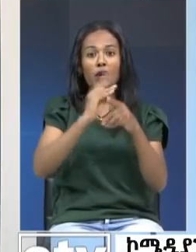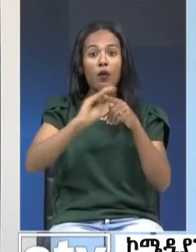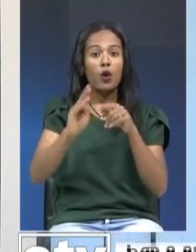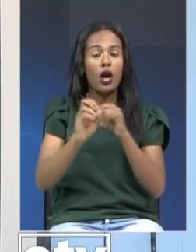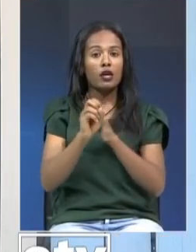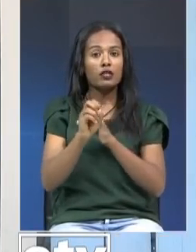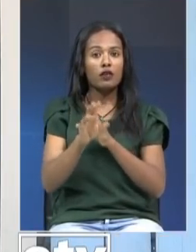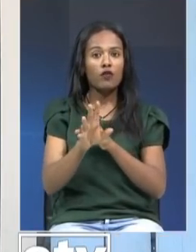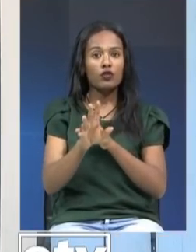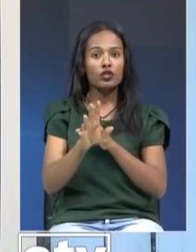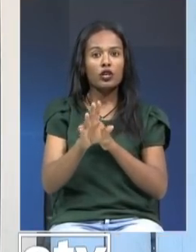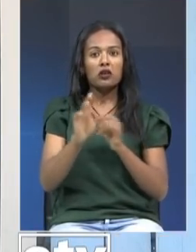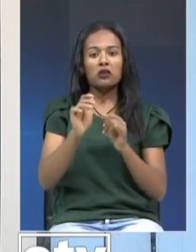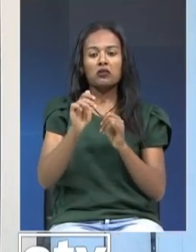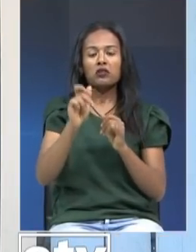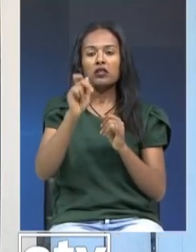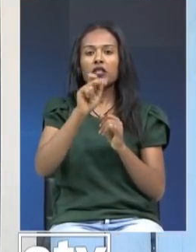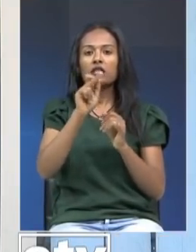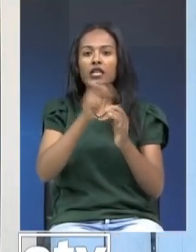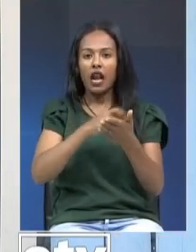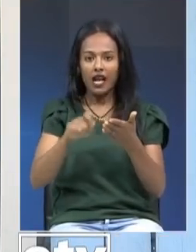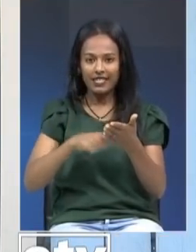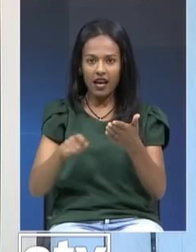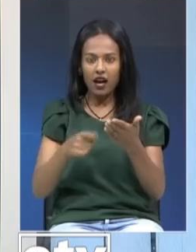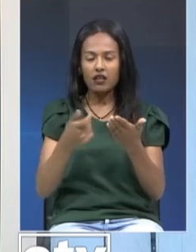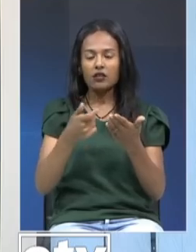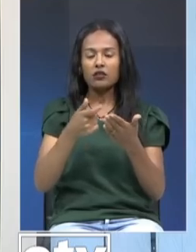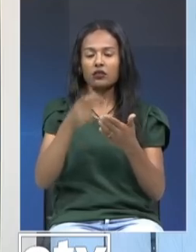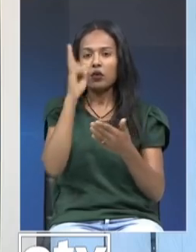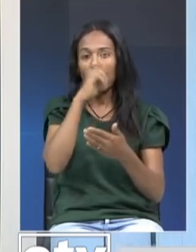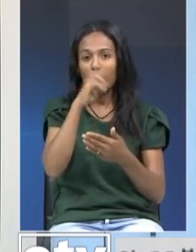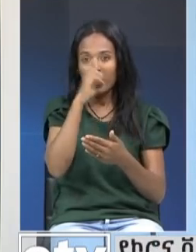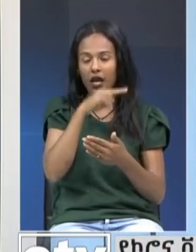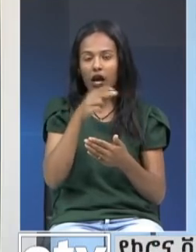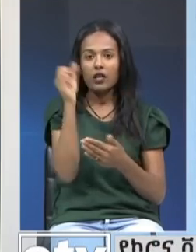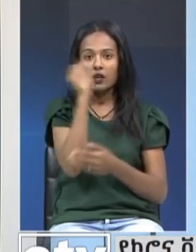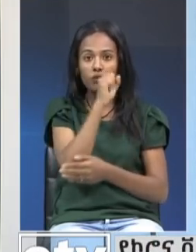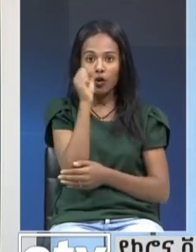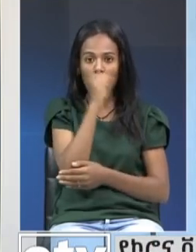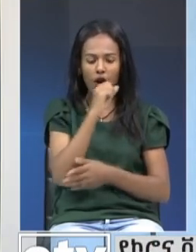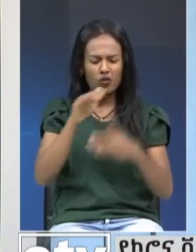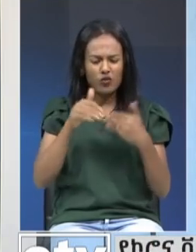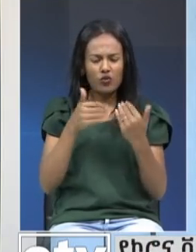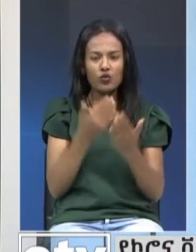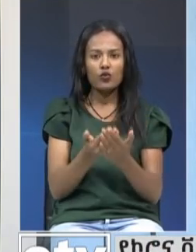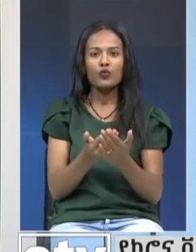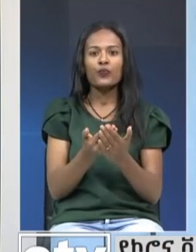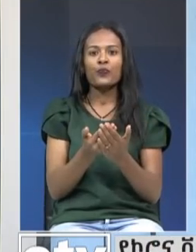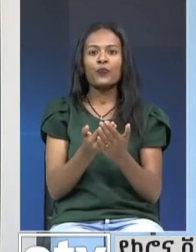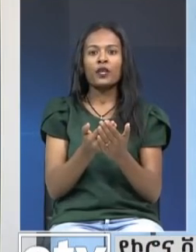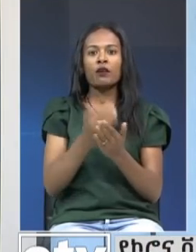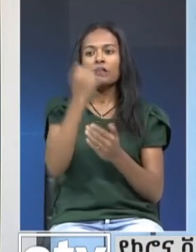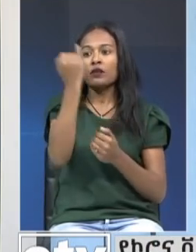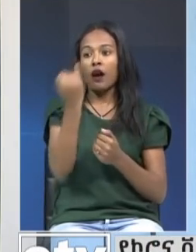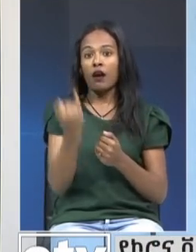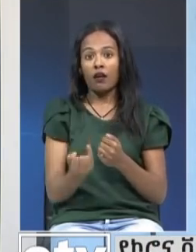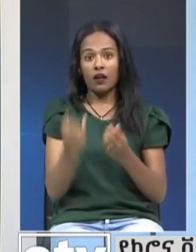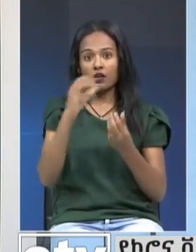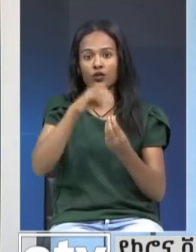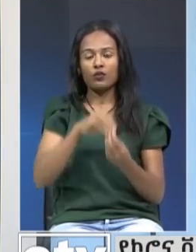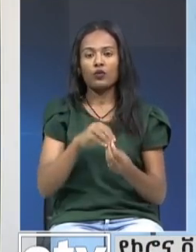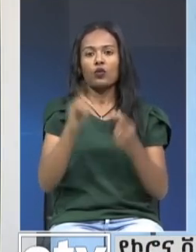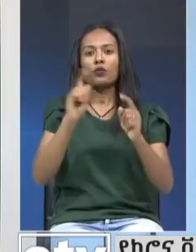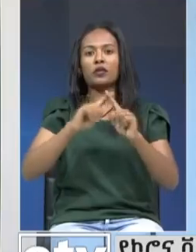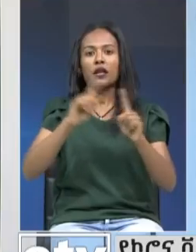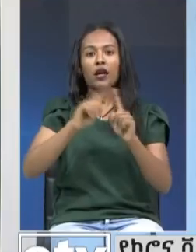ዘርፎች ድራሲያን፣ የፊልም ሰሪዎች ማህበር፣ ኮሜዲያን፣ ድምፃውያን፣ ሁሉም ሰዓሊያንን ጨምሮ